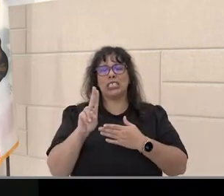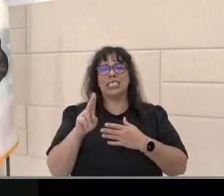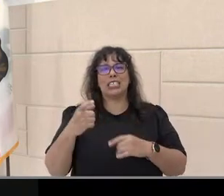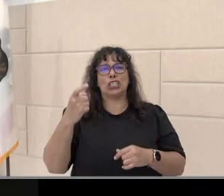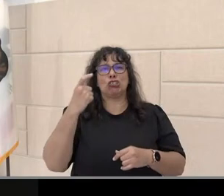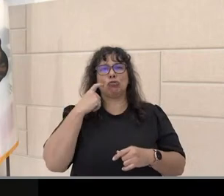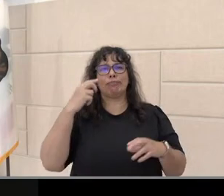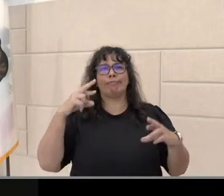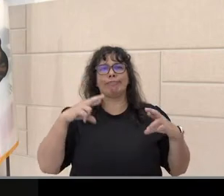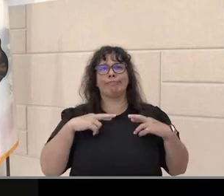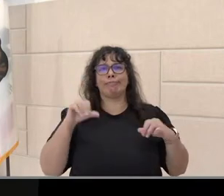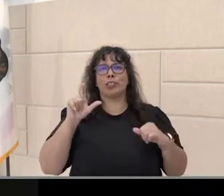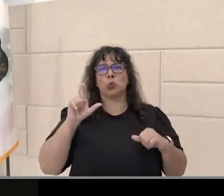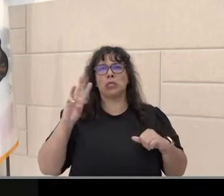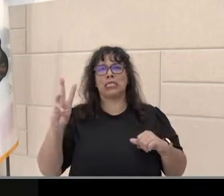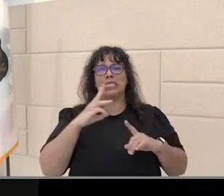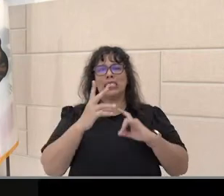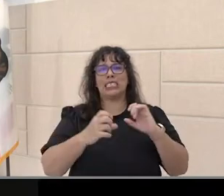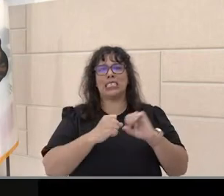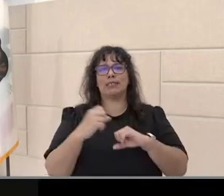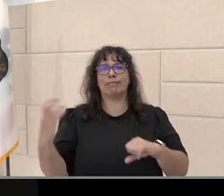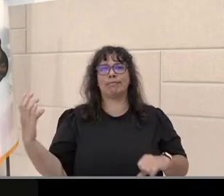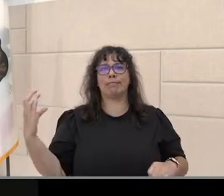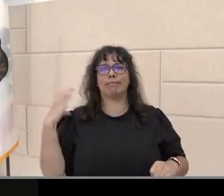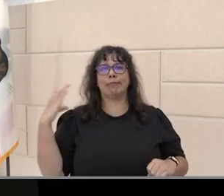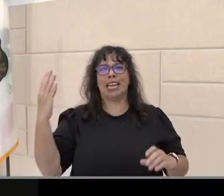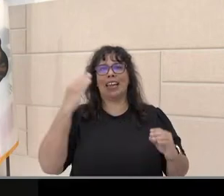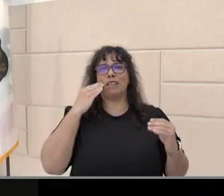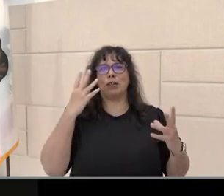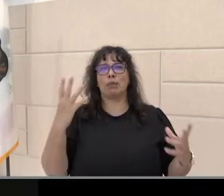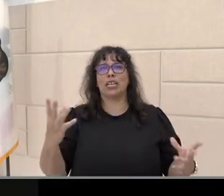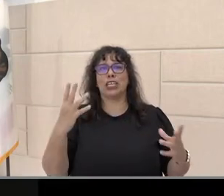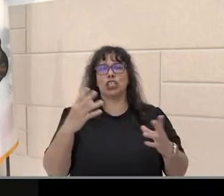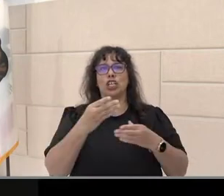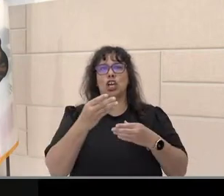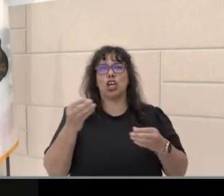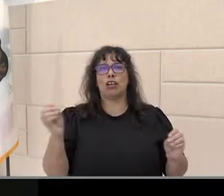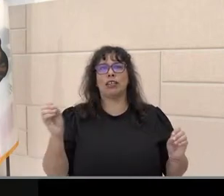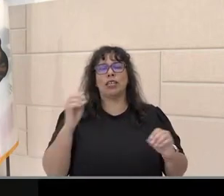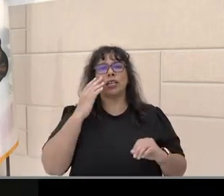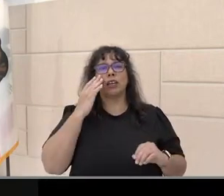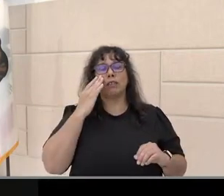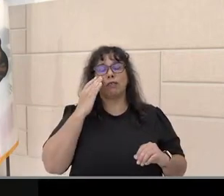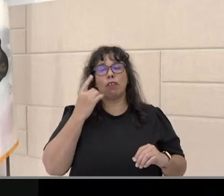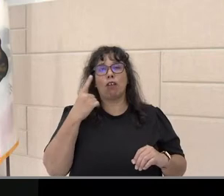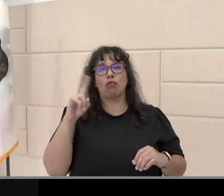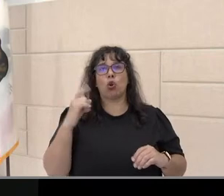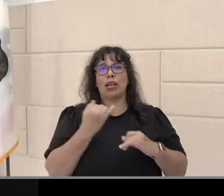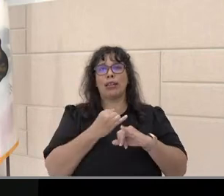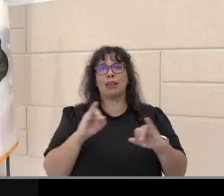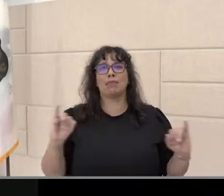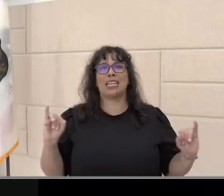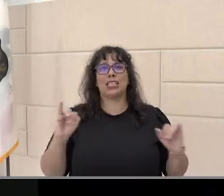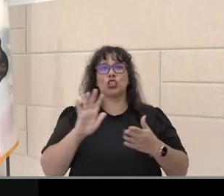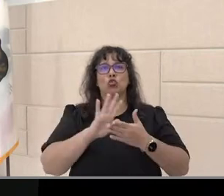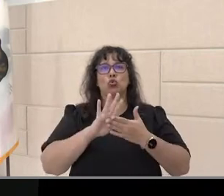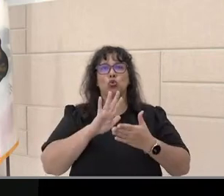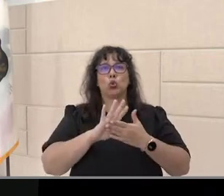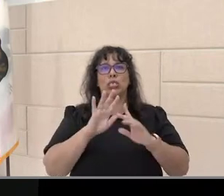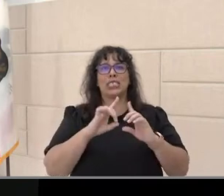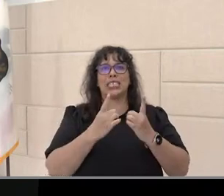គាត់បានចូលត្រែតមកហើយគាត់បានធ្វើជាបុគ្គលធ្វើការតេតួនឹងព័ត៌មាន